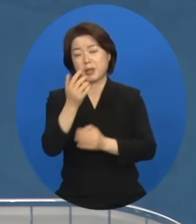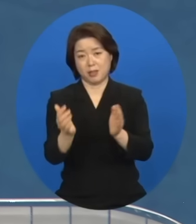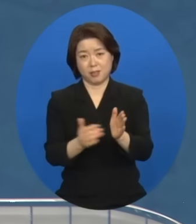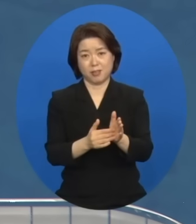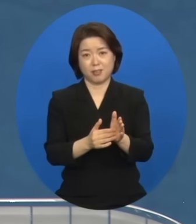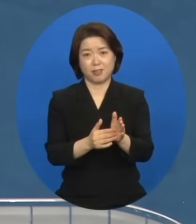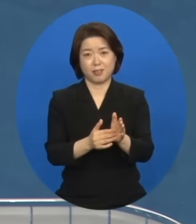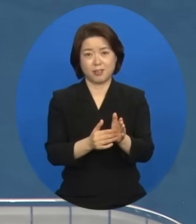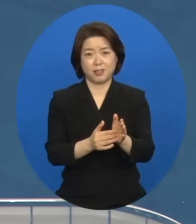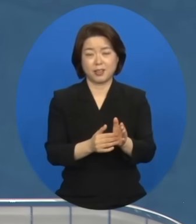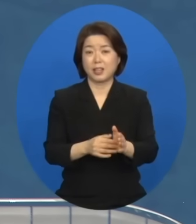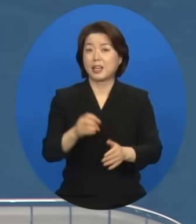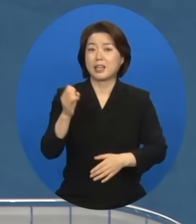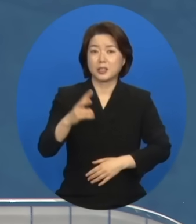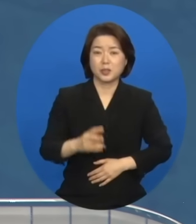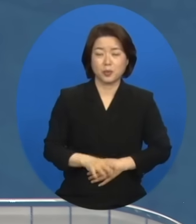그리고